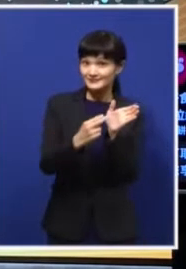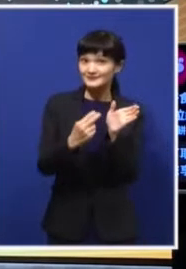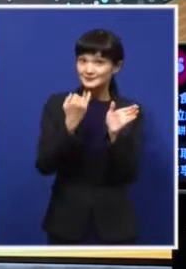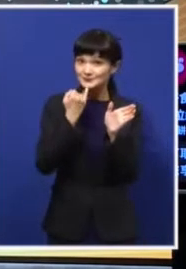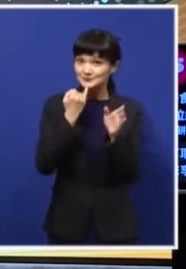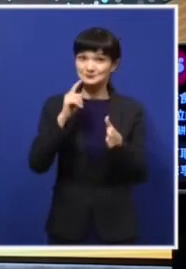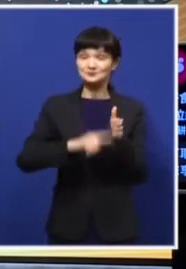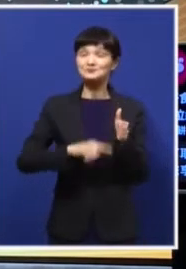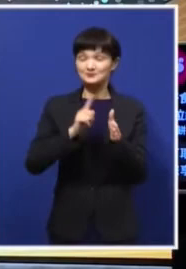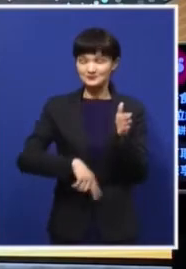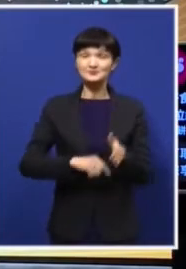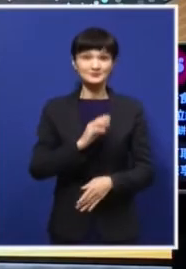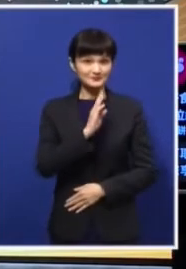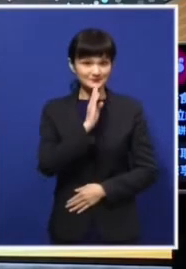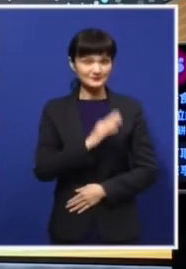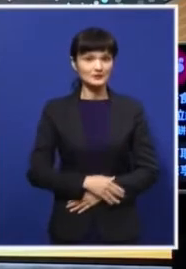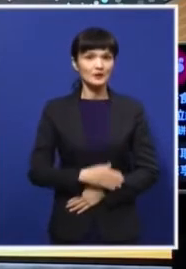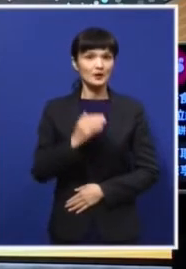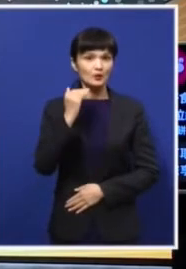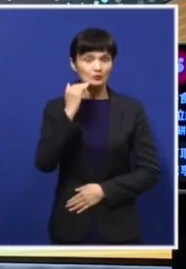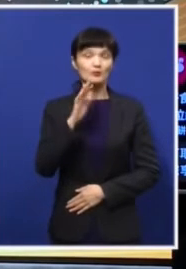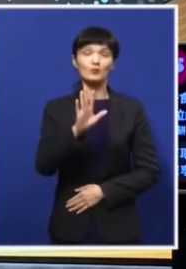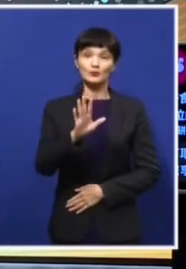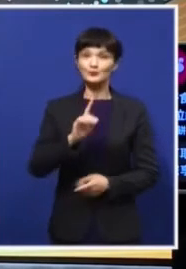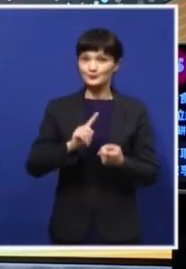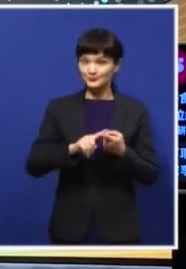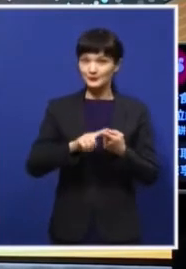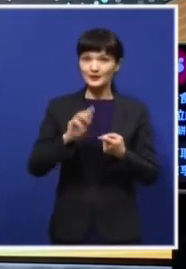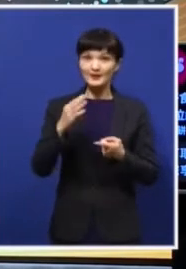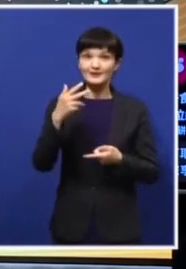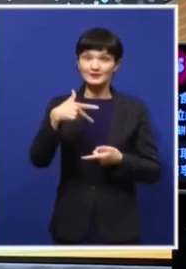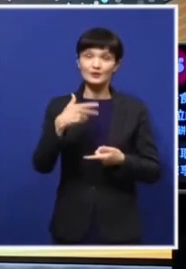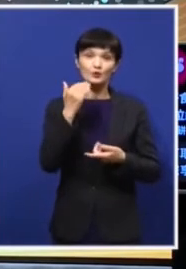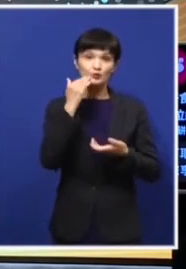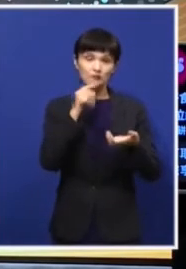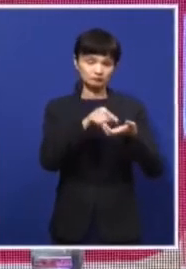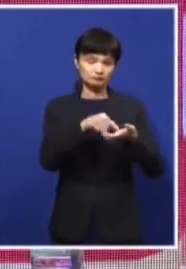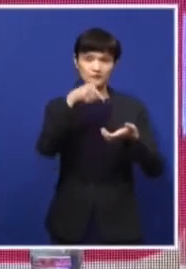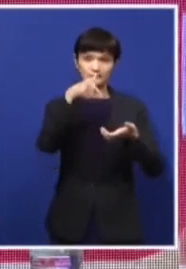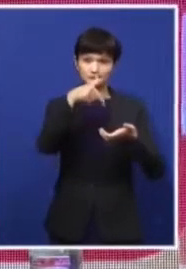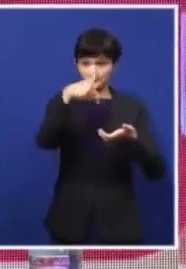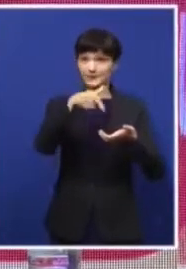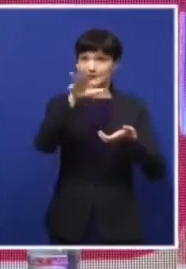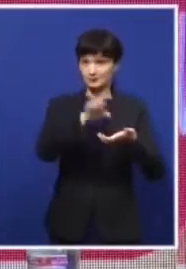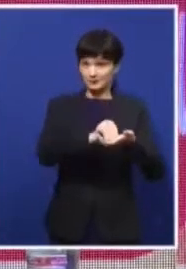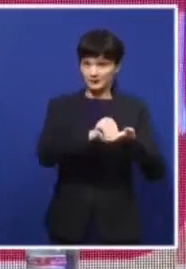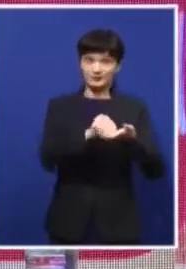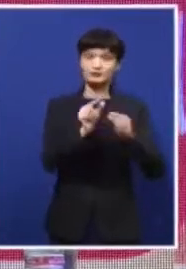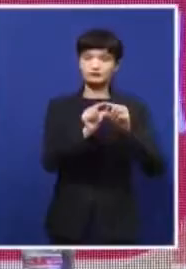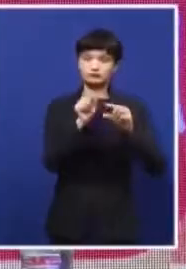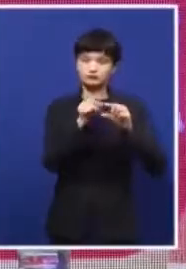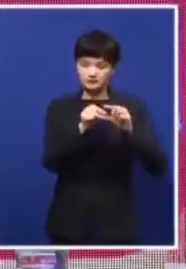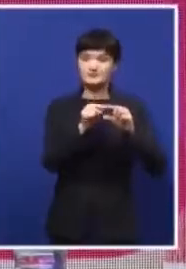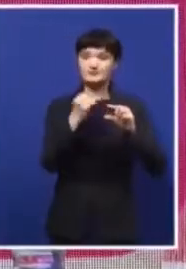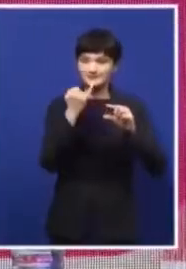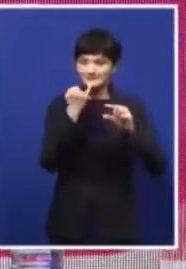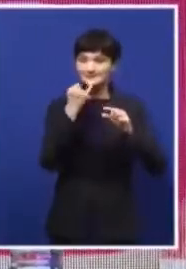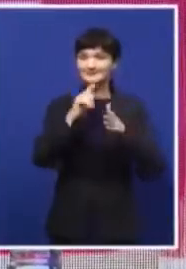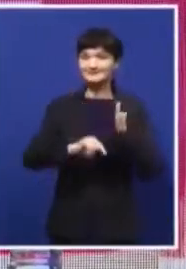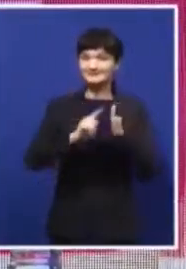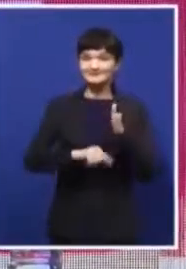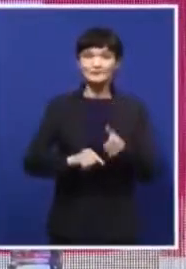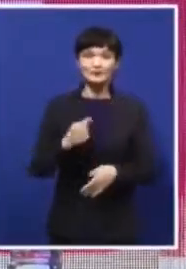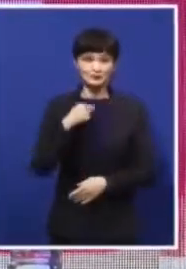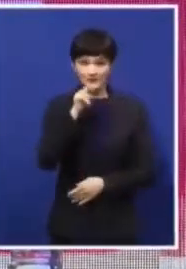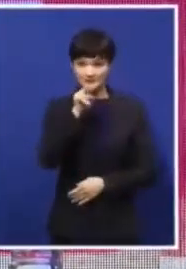简单的解法，比 是， 较难的这个 也有下载的按钮了。 也有下载 对， 按钮。 我目前看到有几家支付工具，就是在完